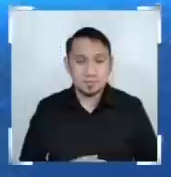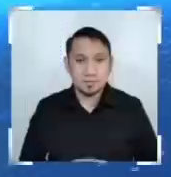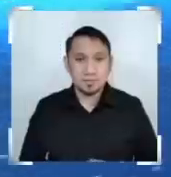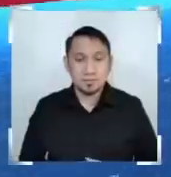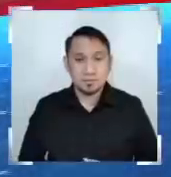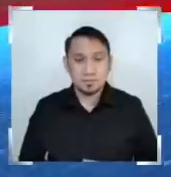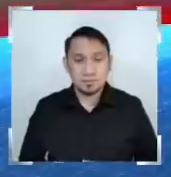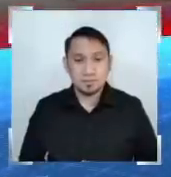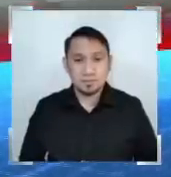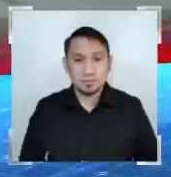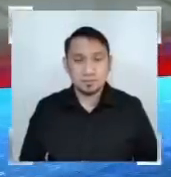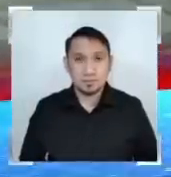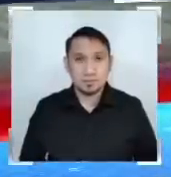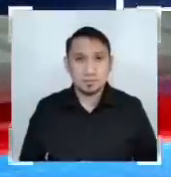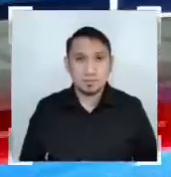Jamie?